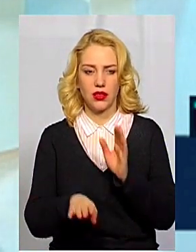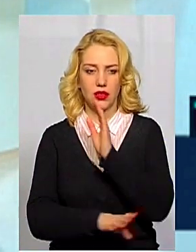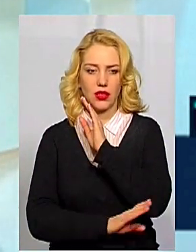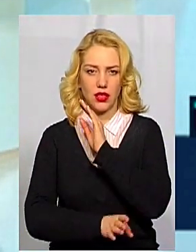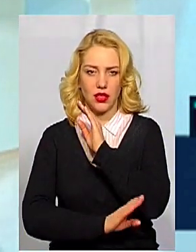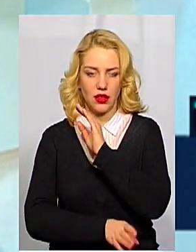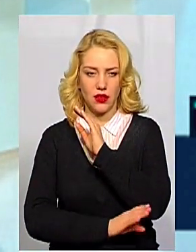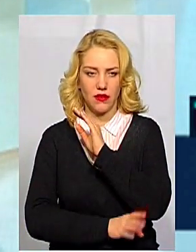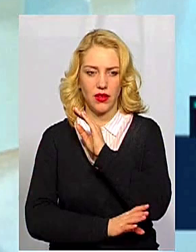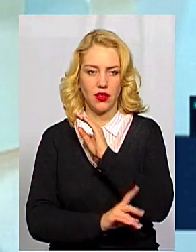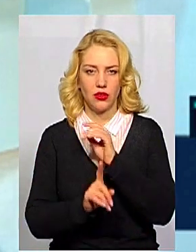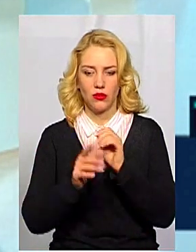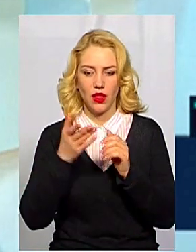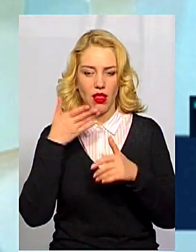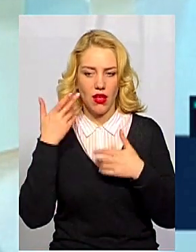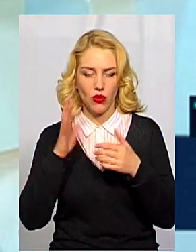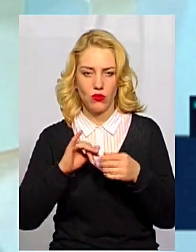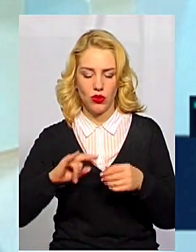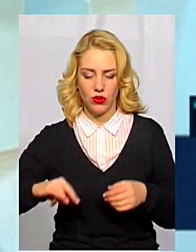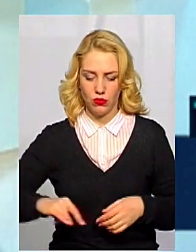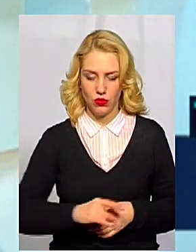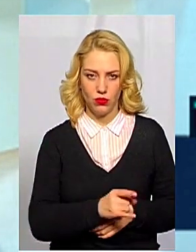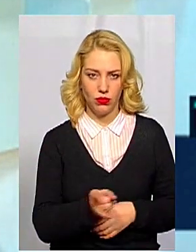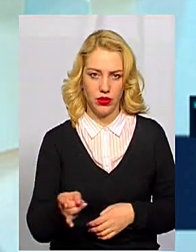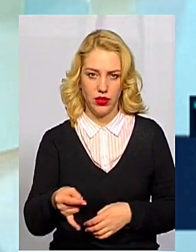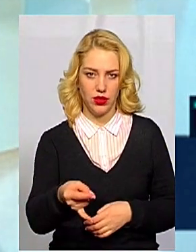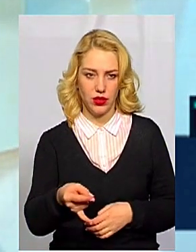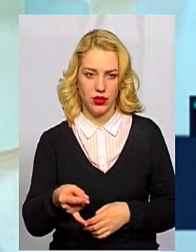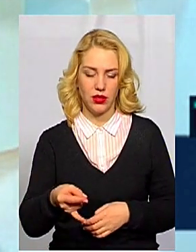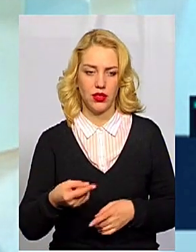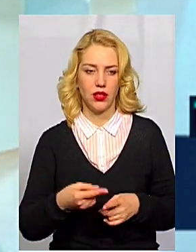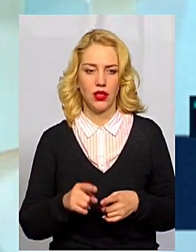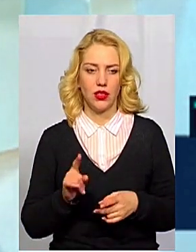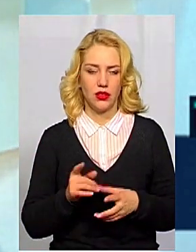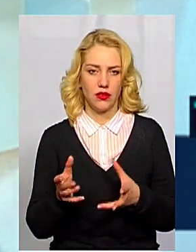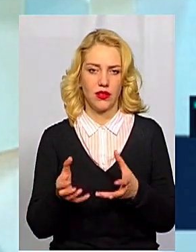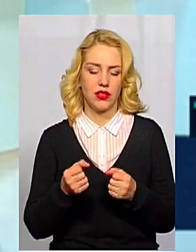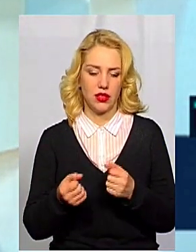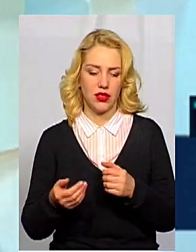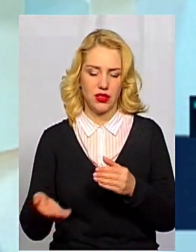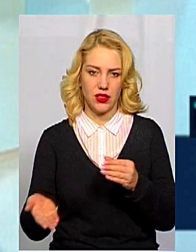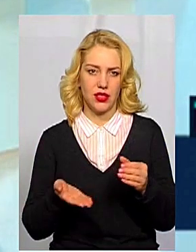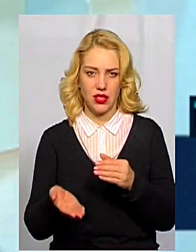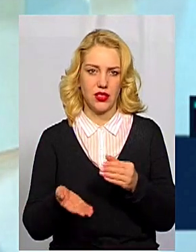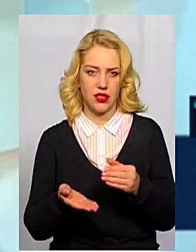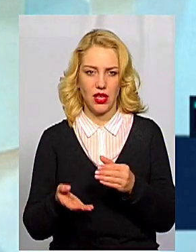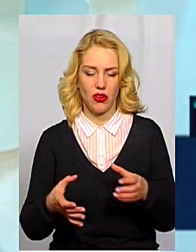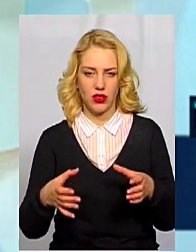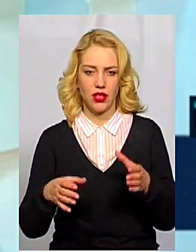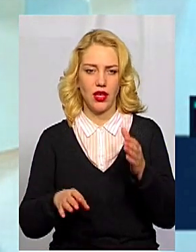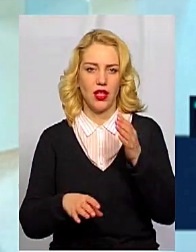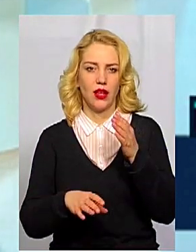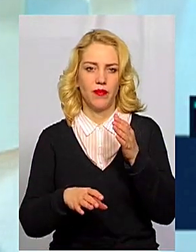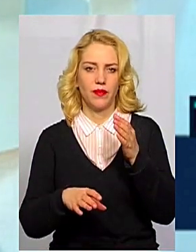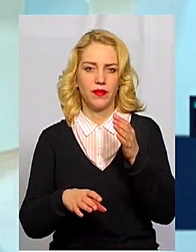була б хороший такий під'їзд, можна було до них, так мовити, дістатись, і зрізають великі діаметри, метрові